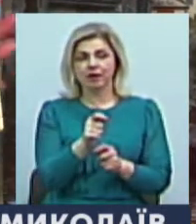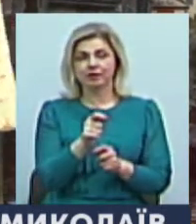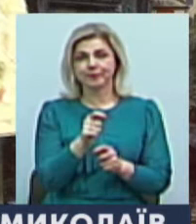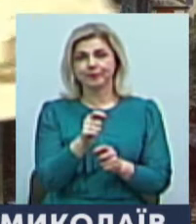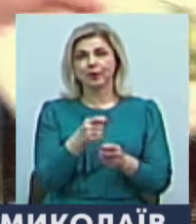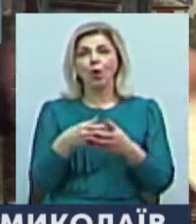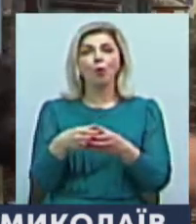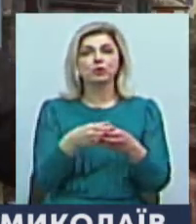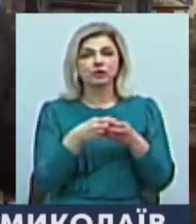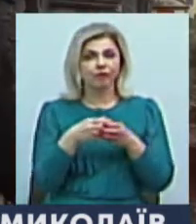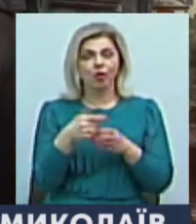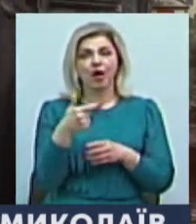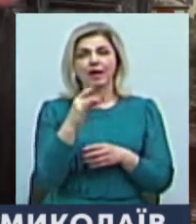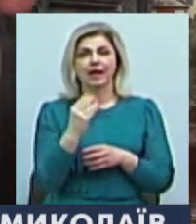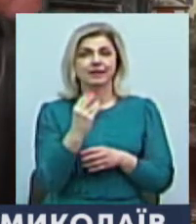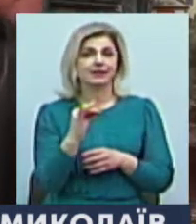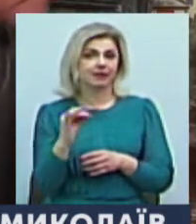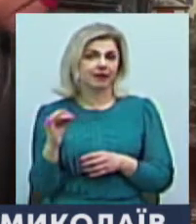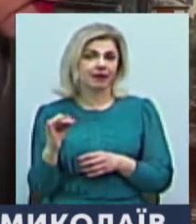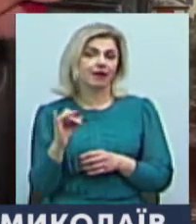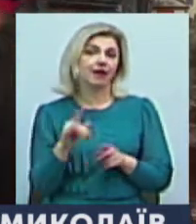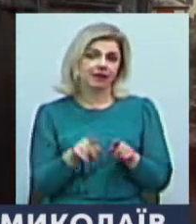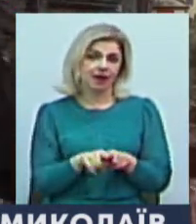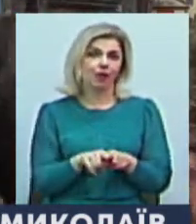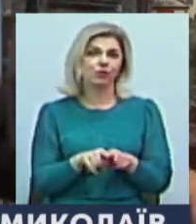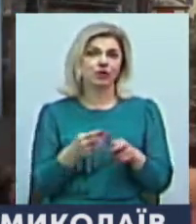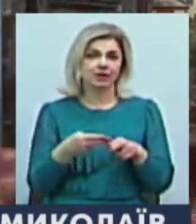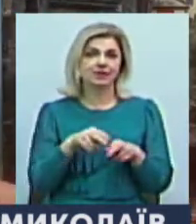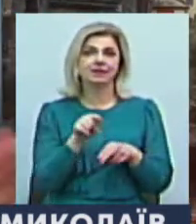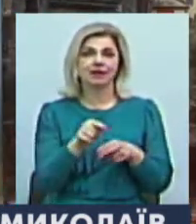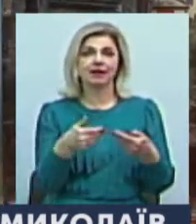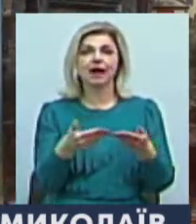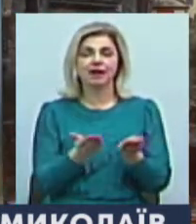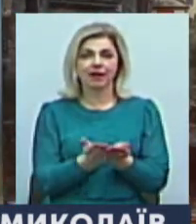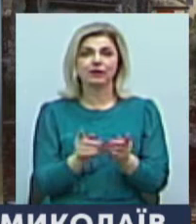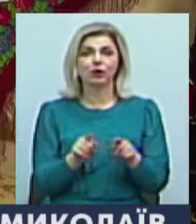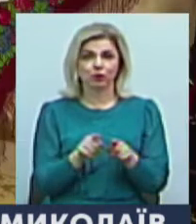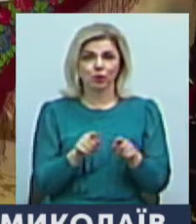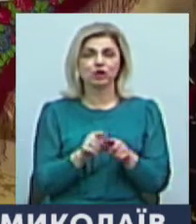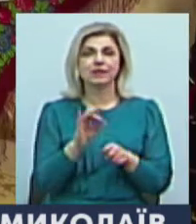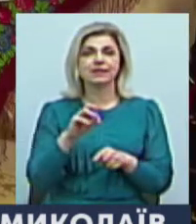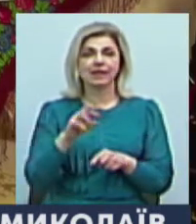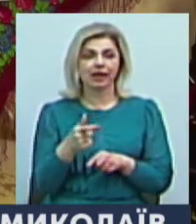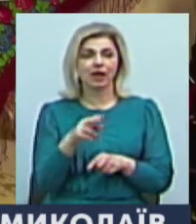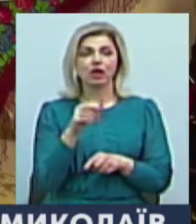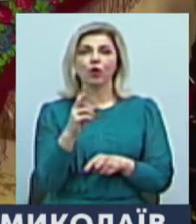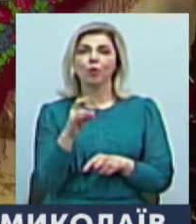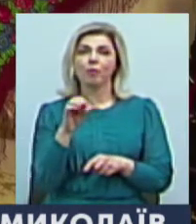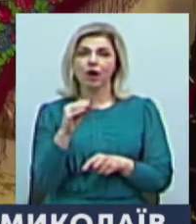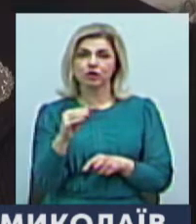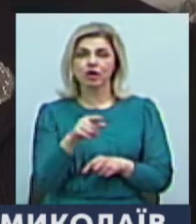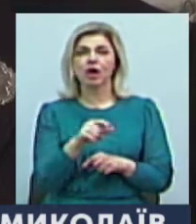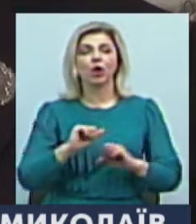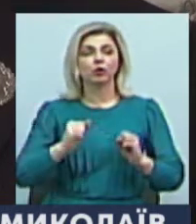грецькому обществу, ну, а також ці тарілки теж в стилі декупаж. Навпроти греків – куточок